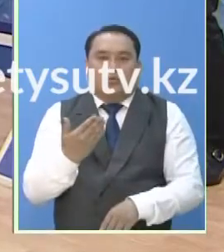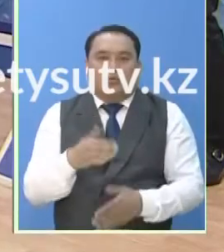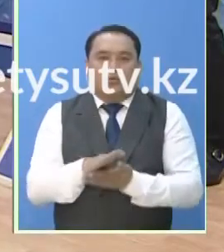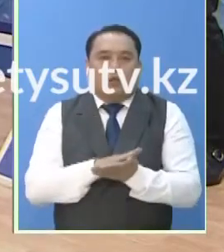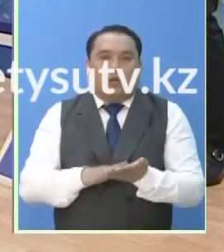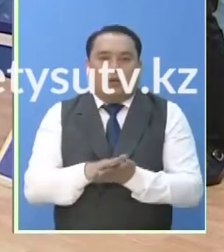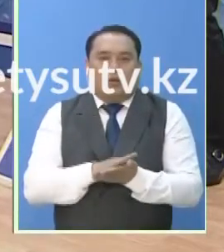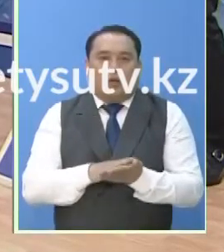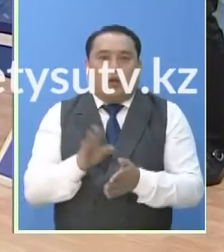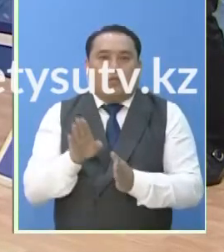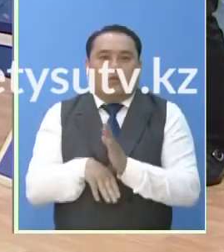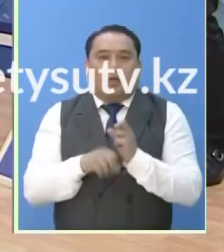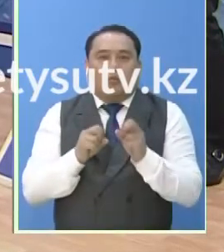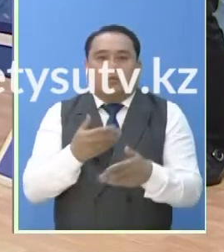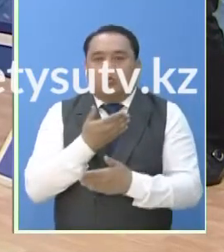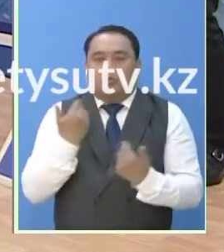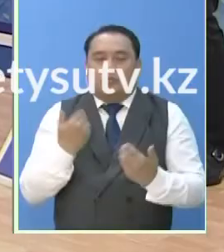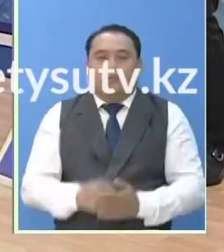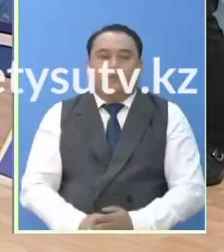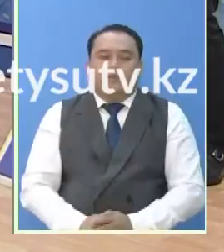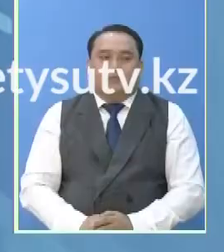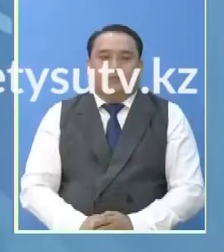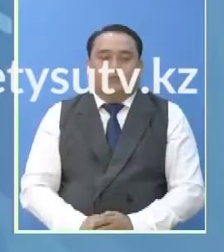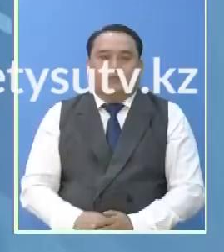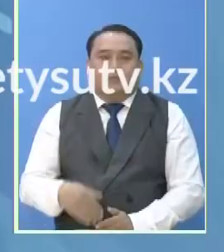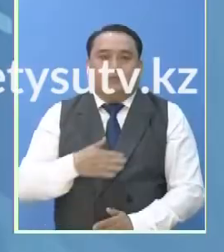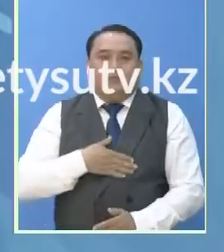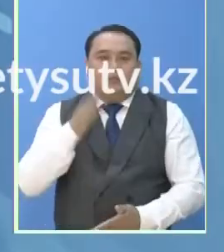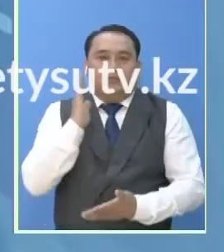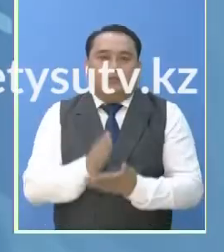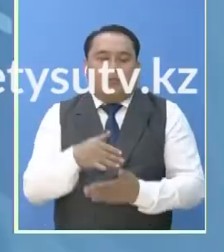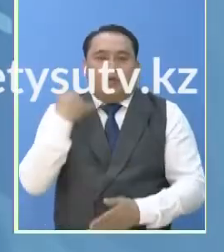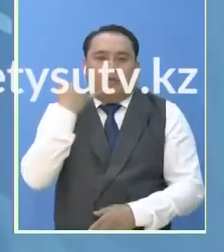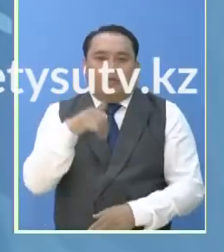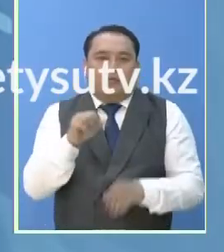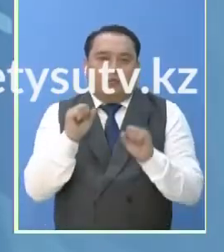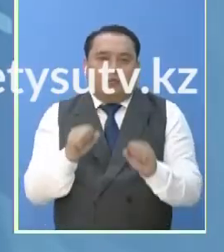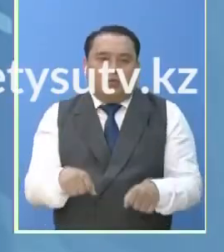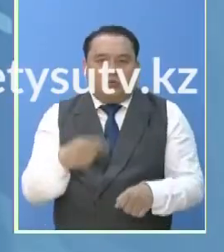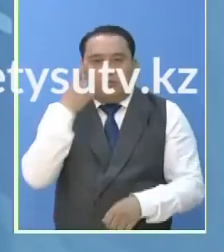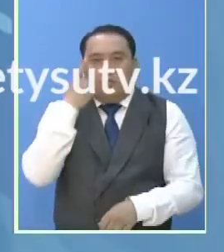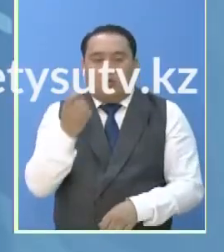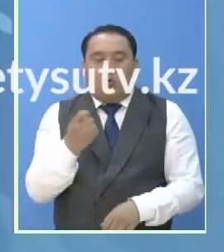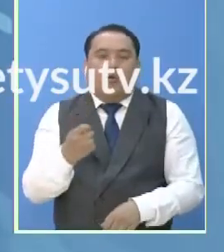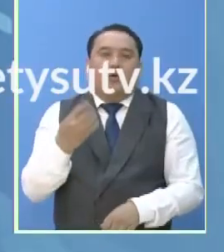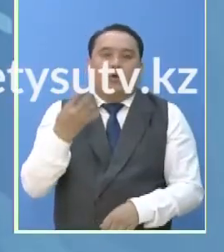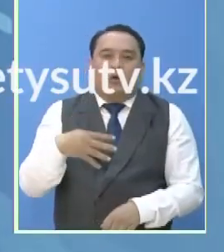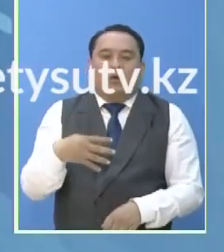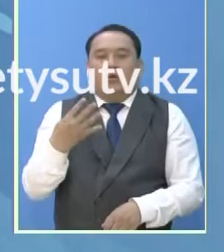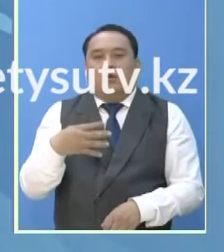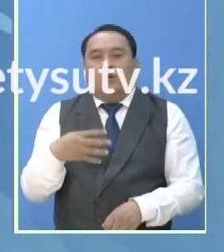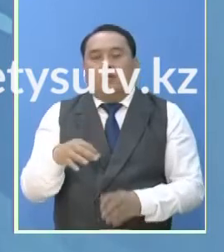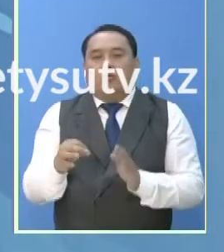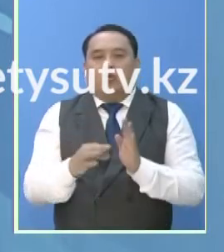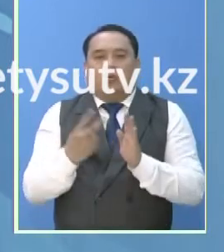ешқандай қауіп жоқ. Қадірлі көрермен, біз тікелей эфирде сіздер үшін қызмет етіп жатқанымызды тағы да ескерте кетейік. Қандай да бір студия